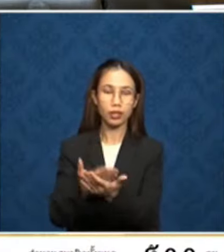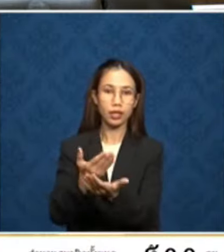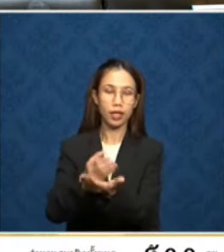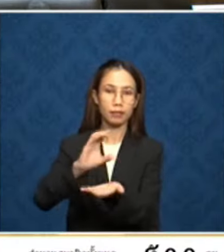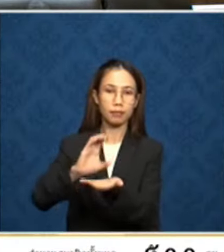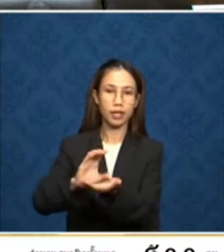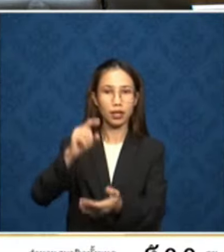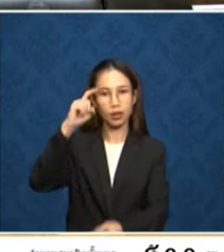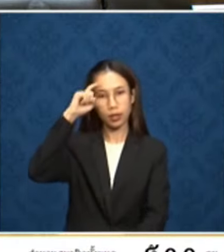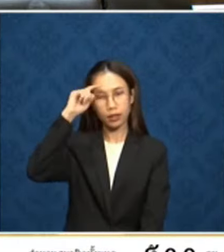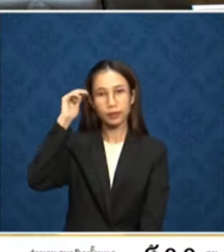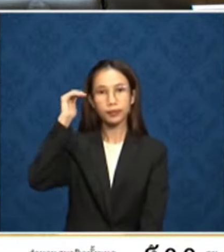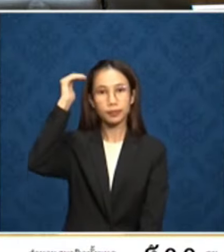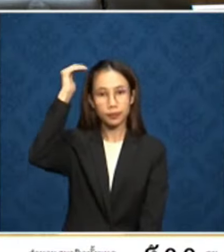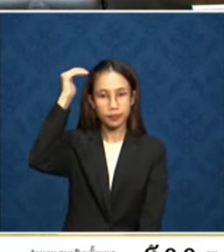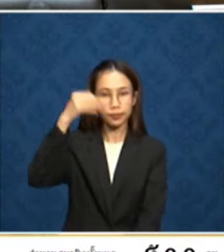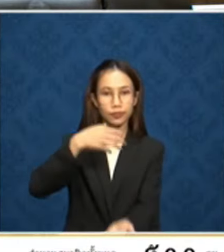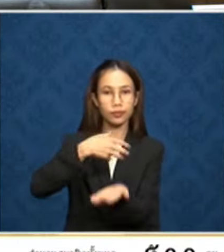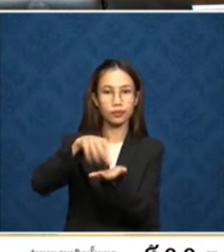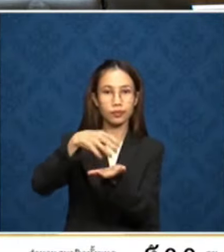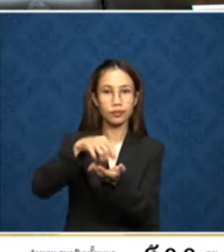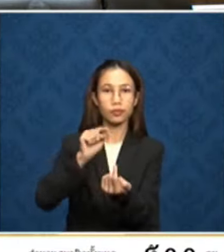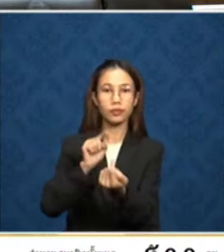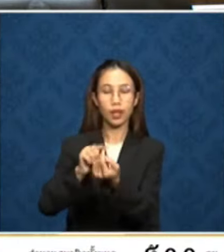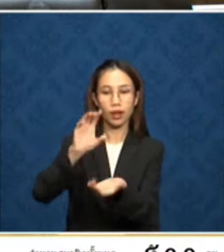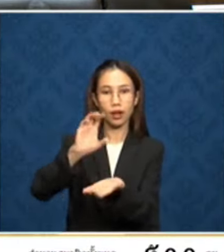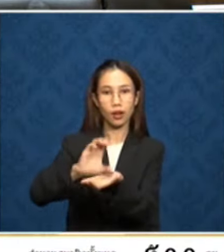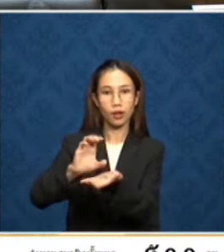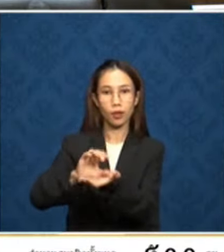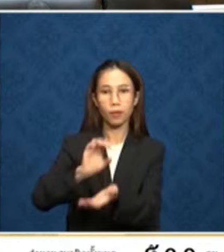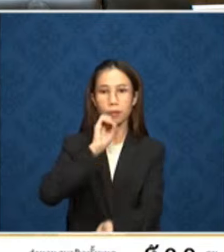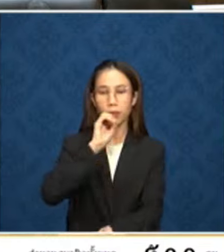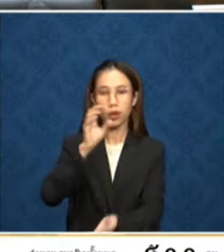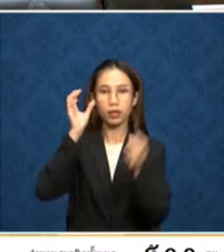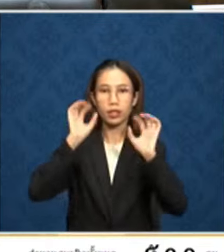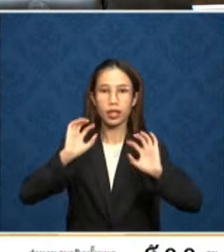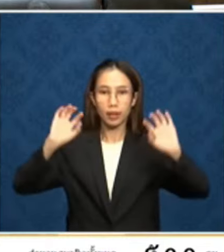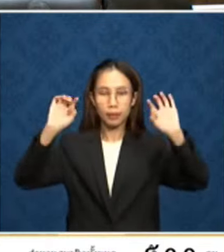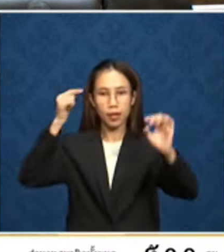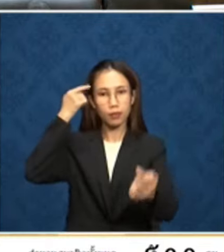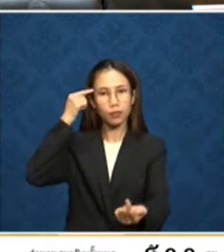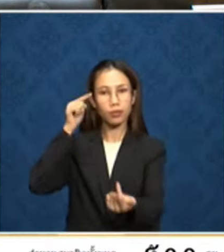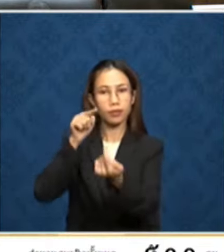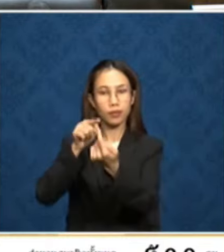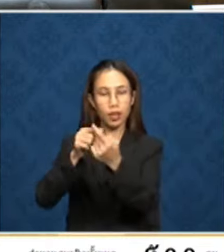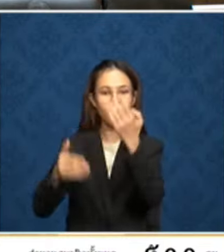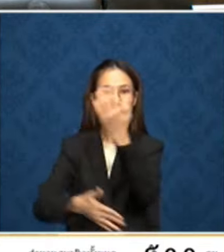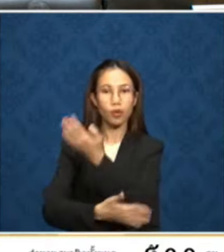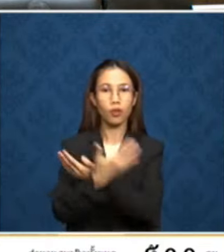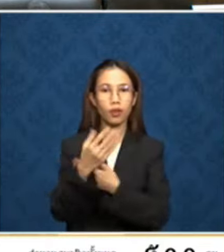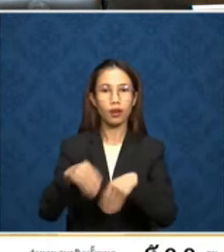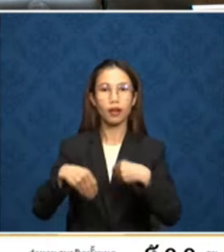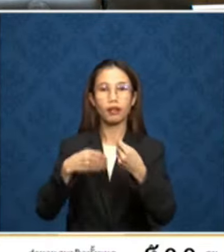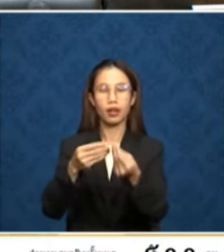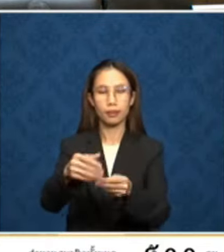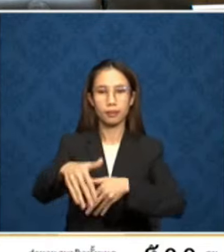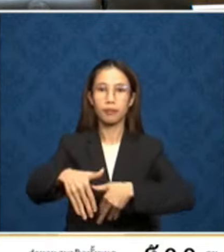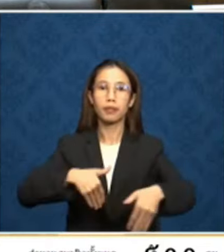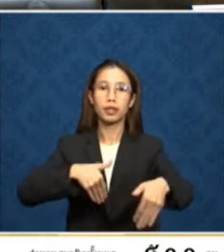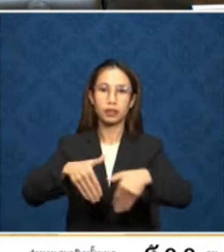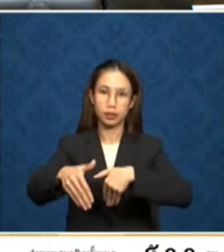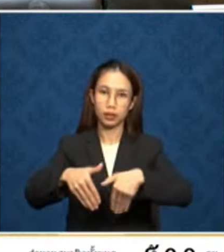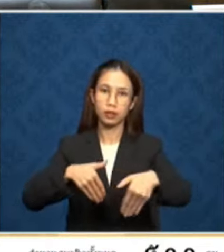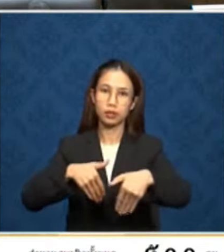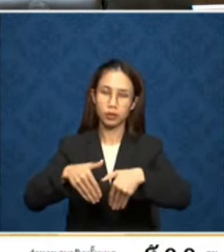นายกรัฐมนตรีเศรษฐาทวีศิลป์ที่ได้ระบุว่ารัฐบาลมุ่งเน้นการขยายโอกาสสำหรับประชาชน